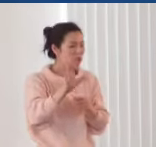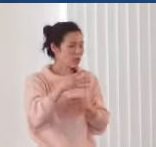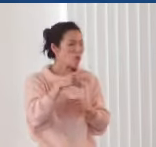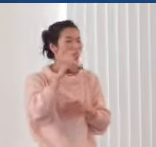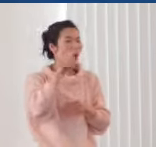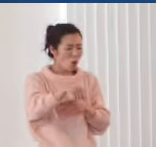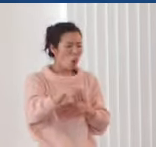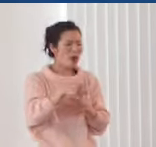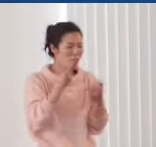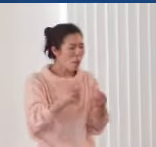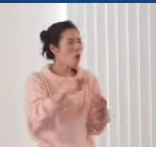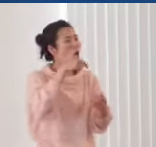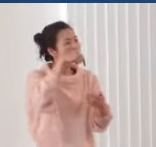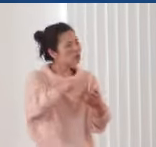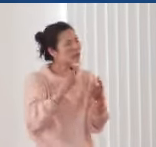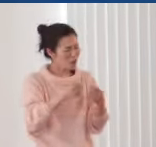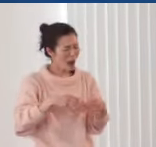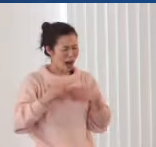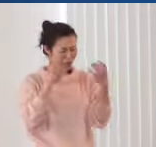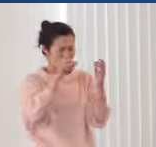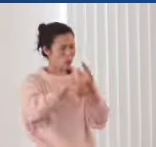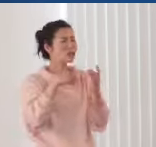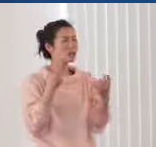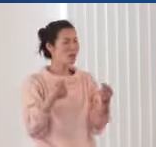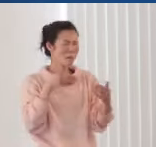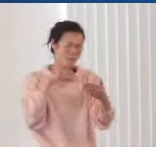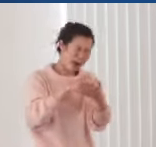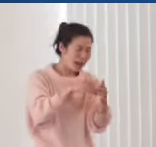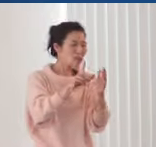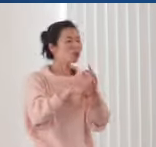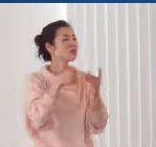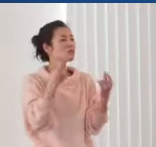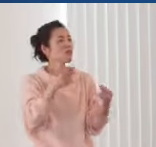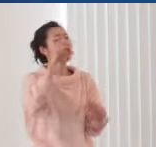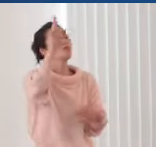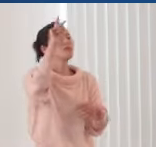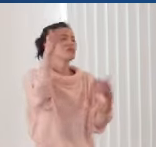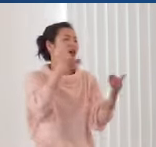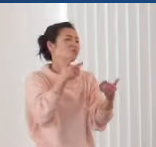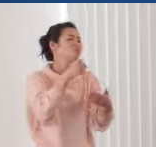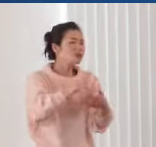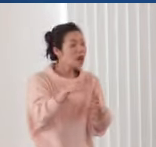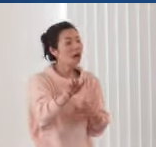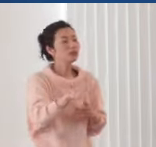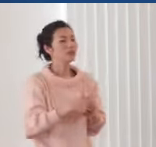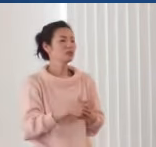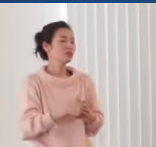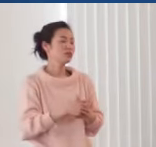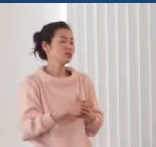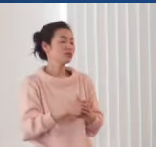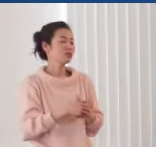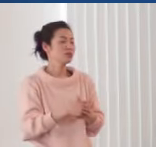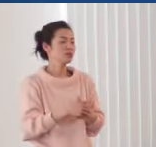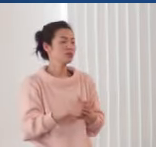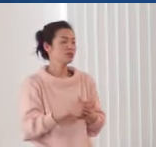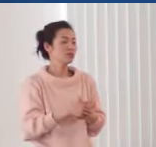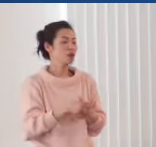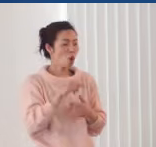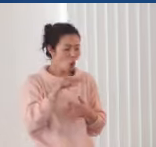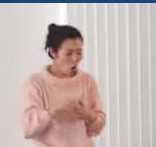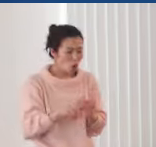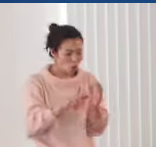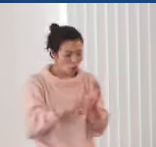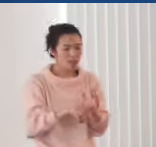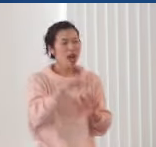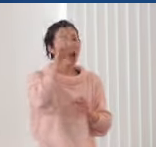と、私の知識には限界、私は全てを知ることはできないんだからといって、この神を見上げていく、これ